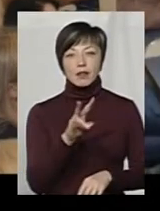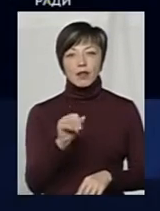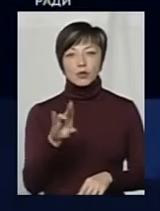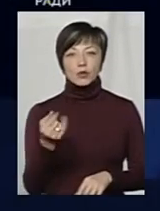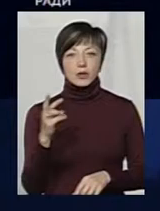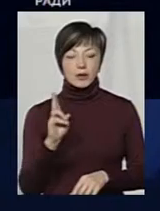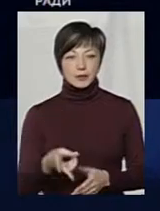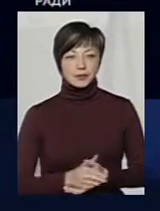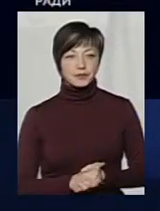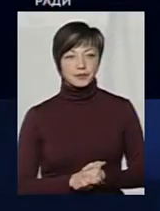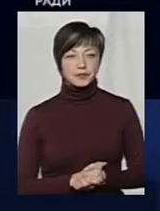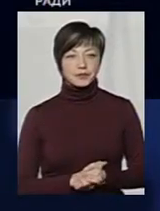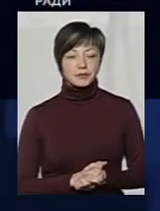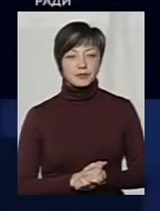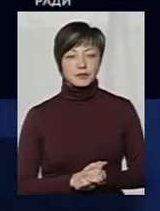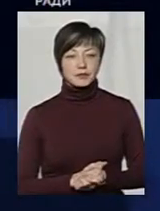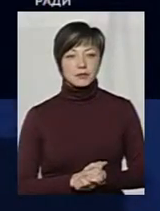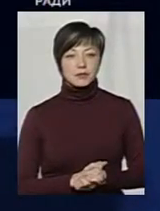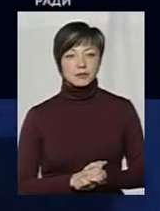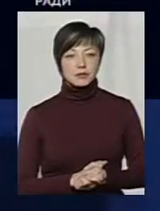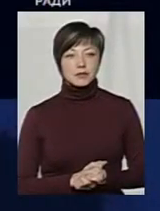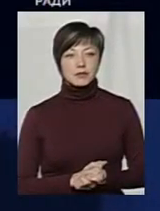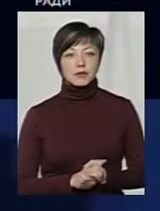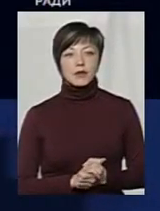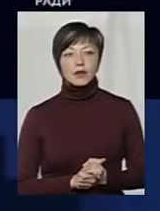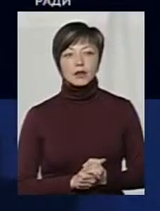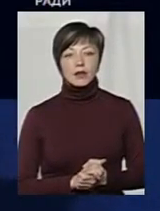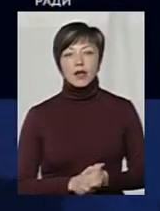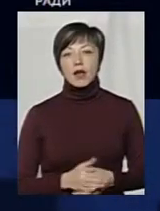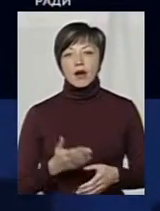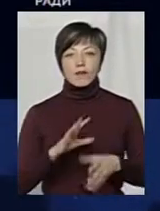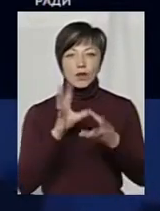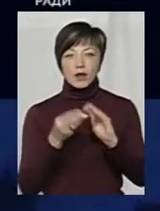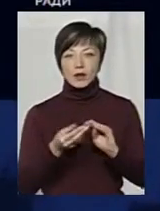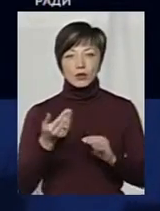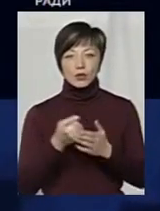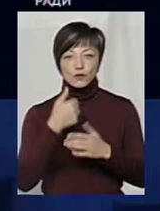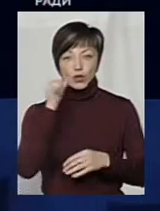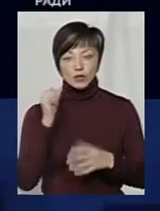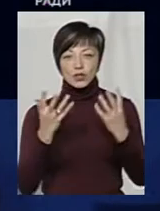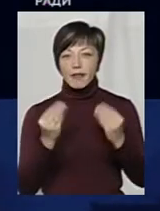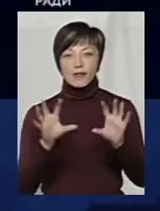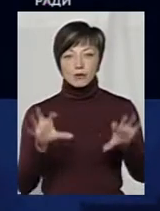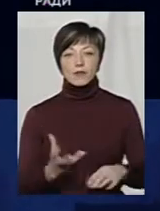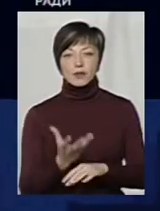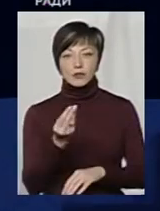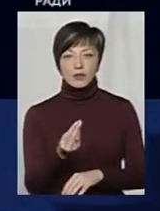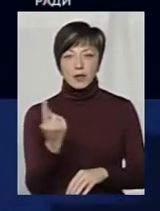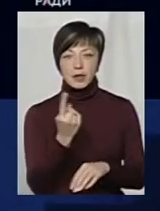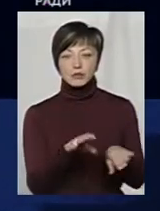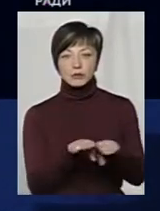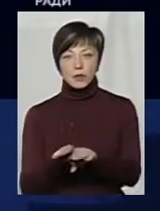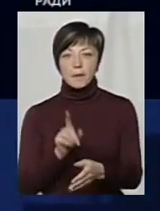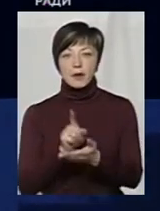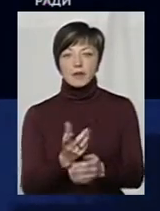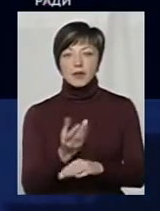Гладуняк. Ми до сьогоднішнього дня незаконно взагалі фінансували перший ступень. Відповідно до закону, перший ступень повинен